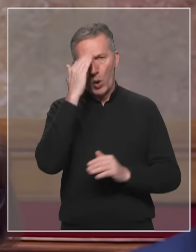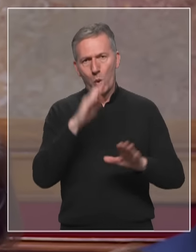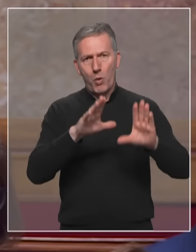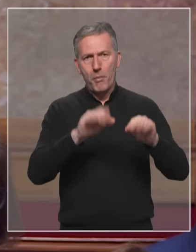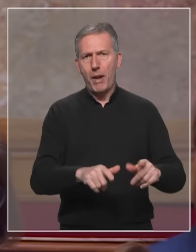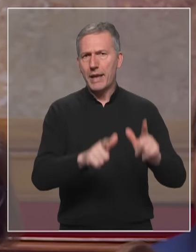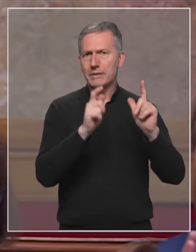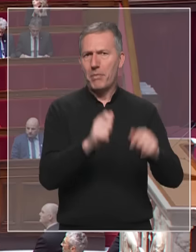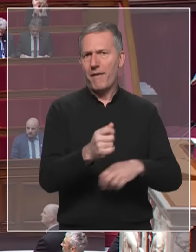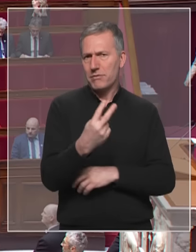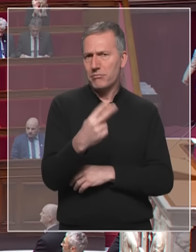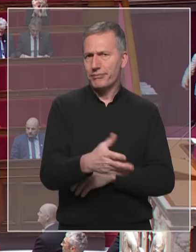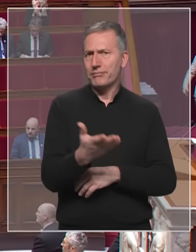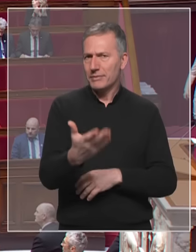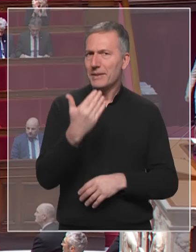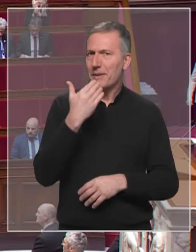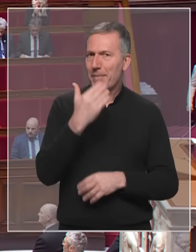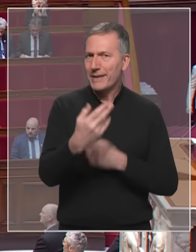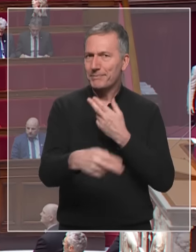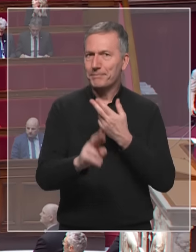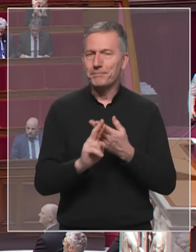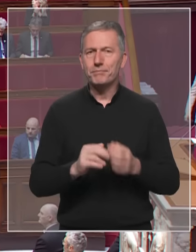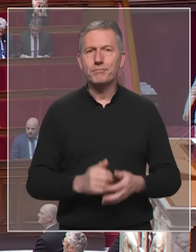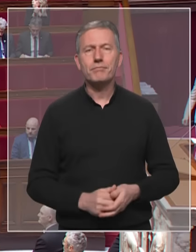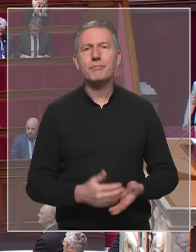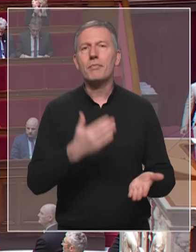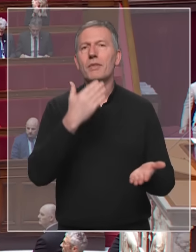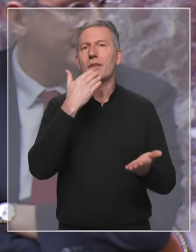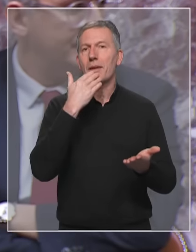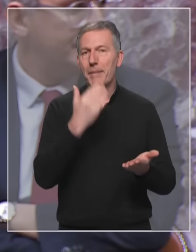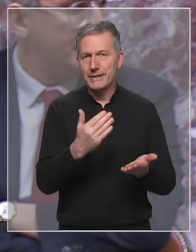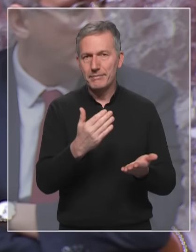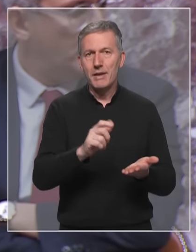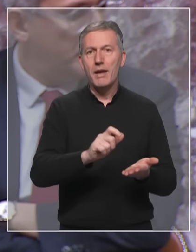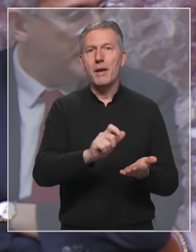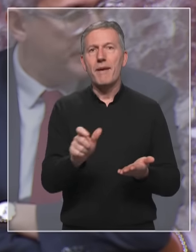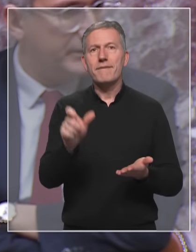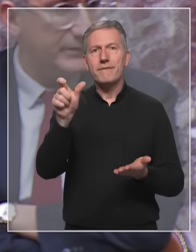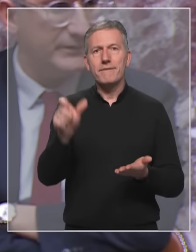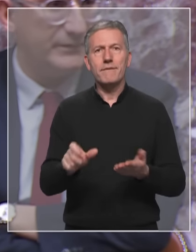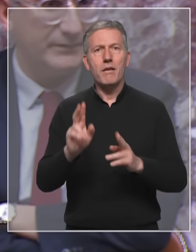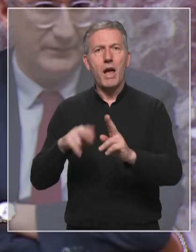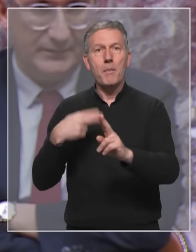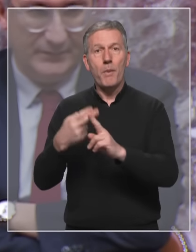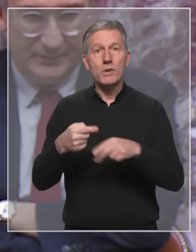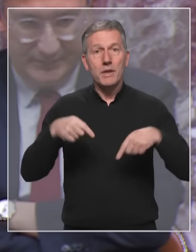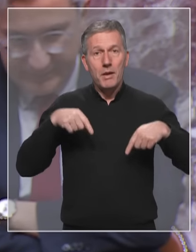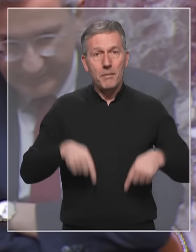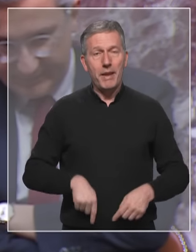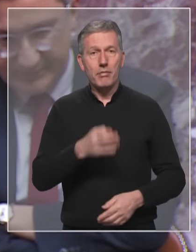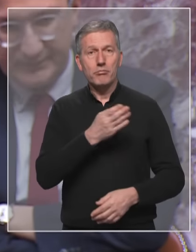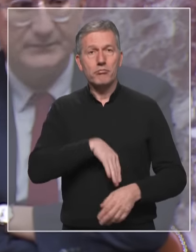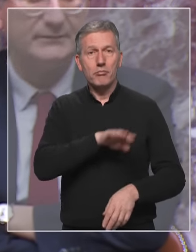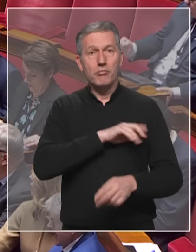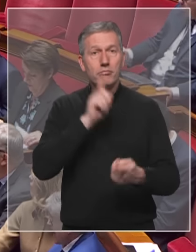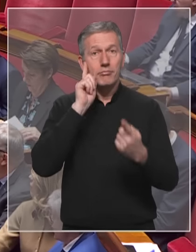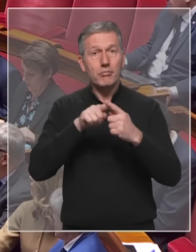notre société ? Je vous remercie. Merci beaucoup, mon cher collègue. La parole est à Madame Annie Genevard, ministre en charge de